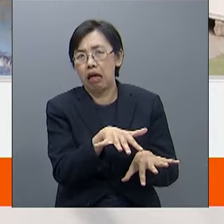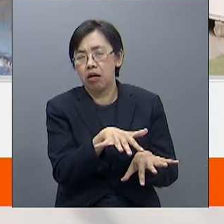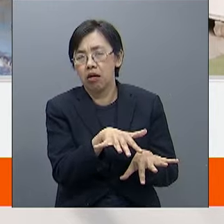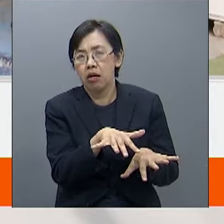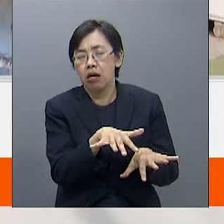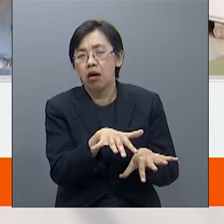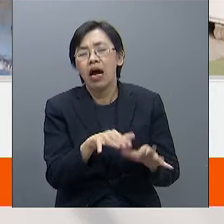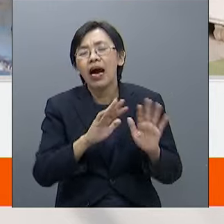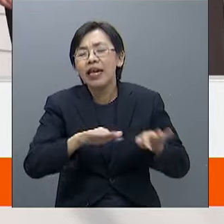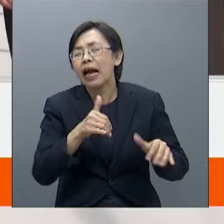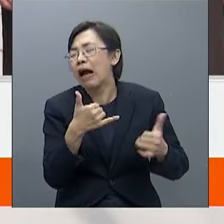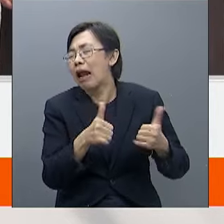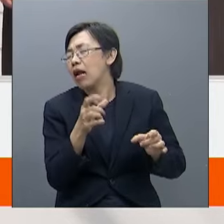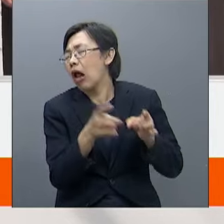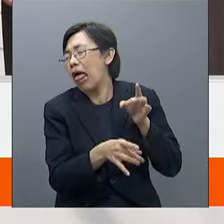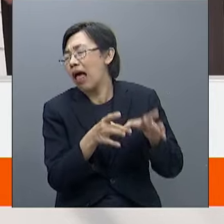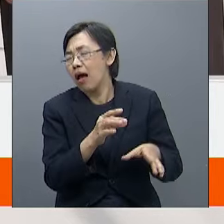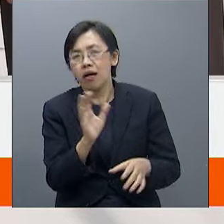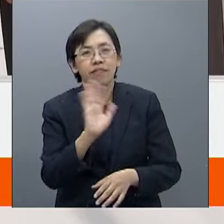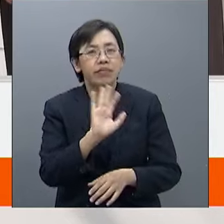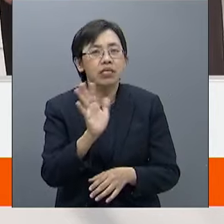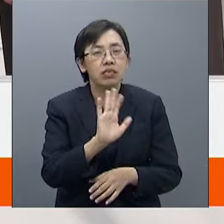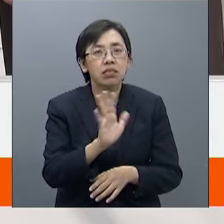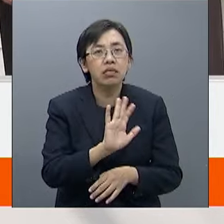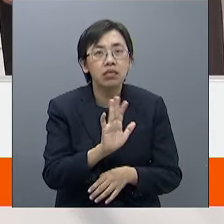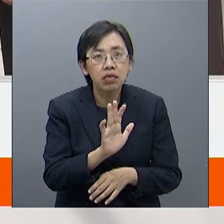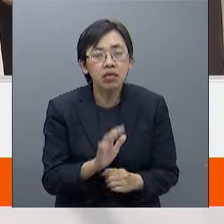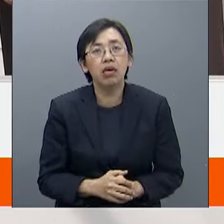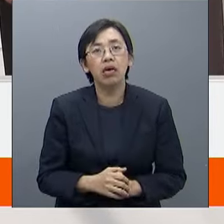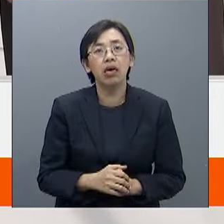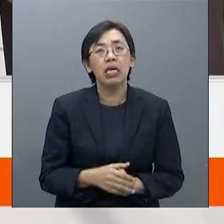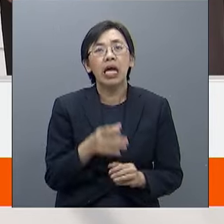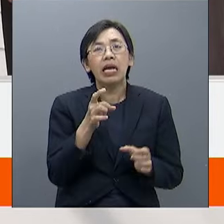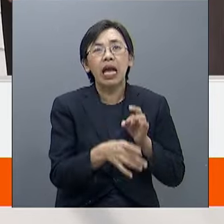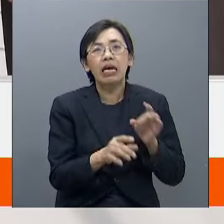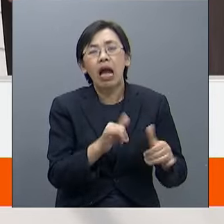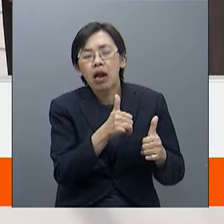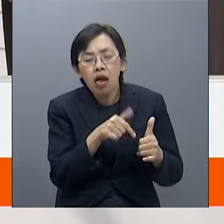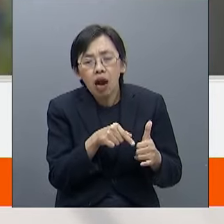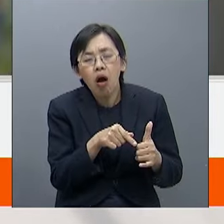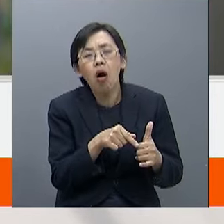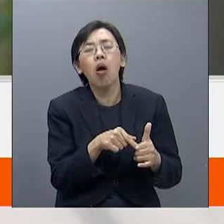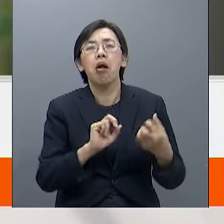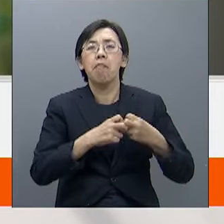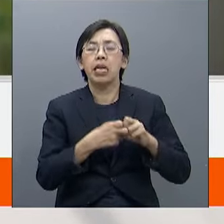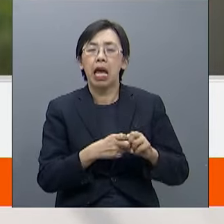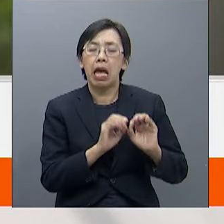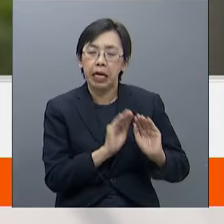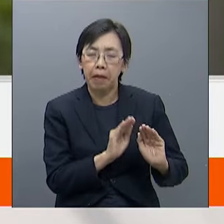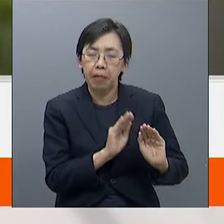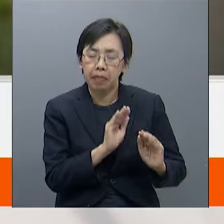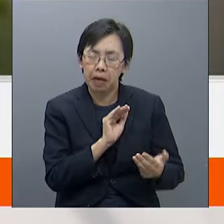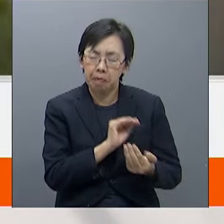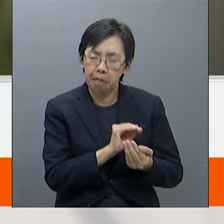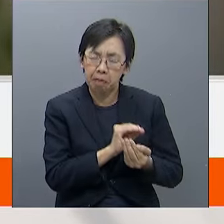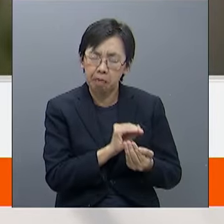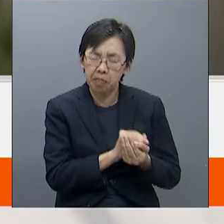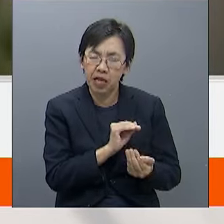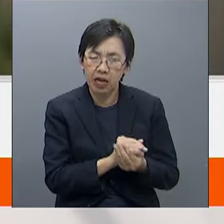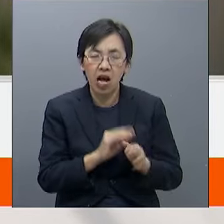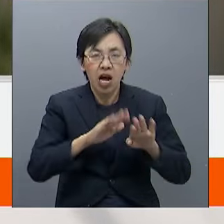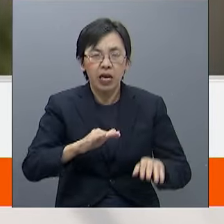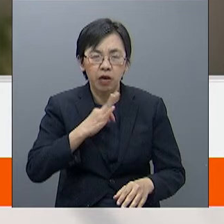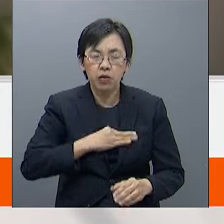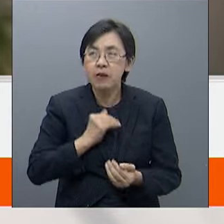ก็แย่กันแบบนี้แหละแต่จริงหลายครั้งเนี่ยมันเป็นเรื่องของการล้อแกล้งรังแกที่เรื้อรังแล้วมันก็จะทำให้หลายครั้งมีเด็กบางคนที่เขาทนไม่ไหว